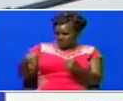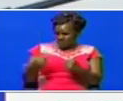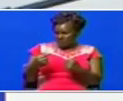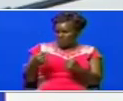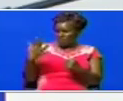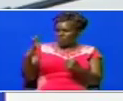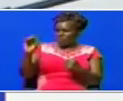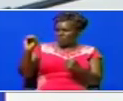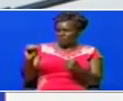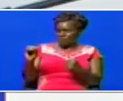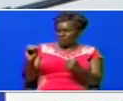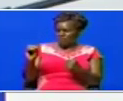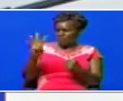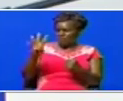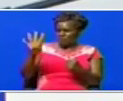138,405,